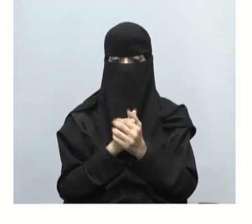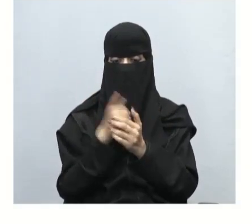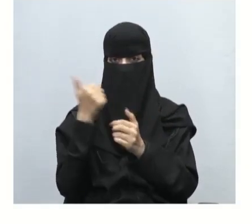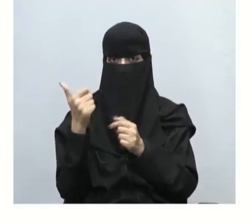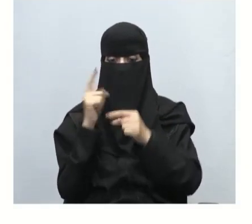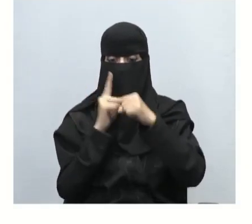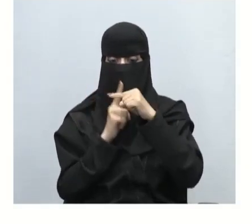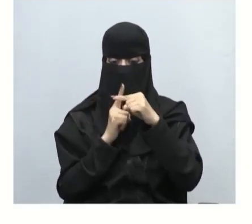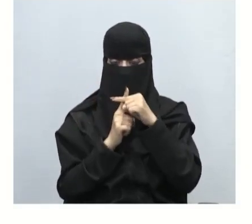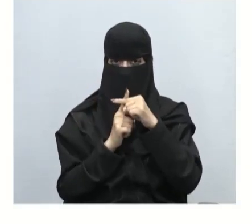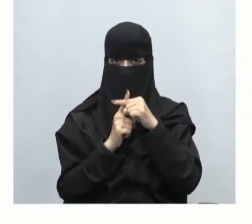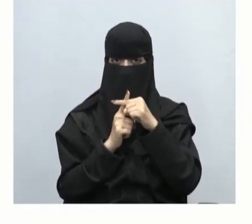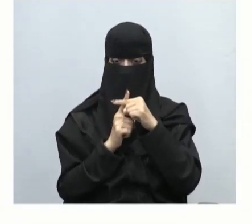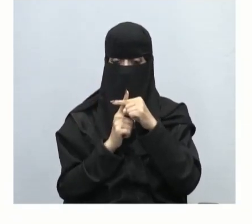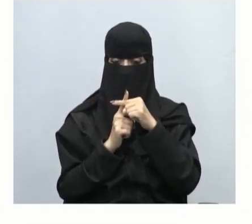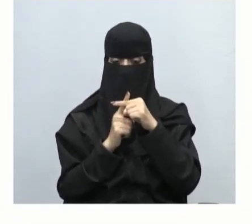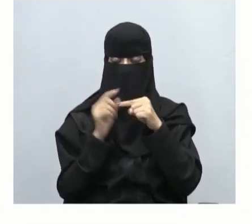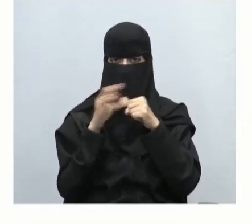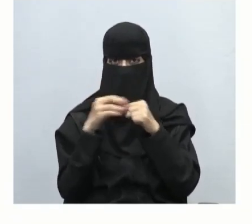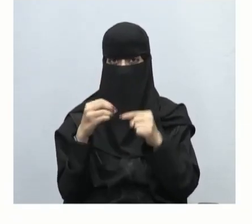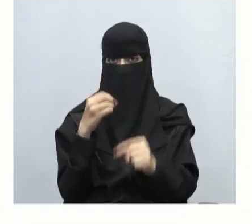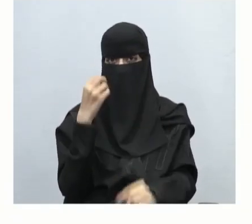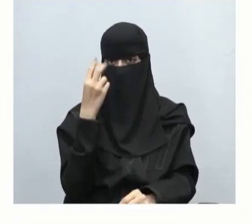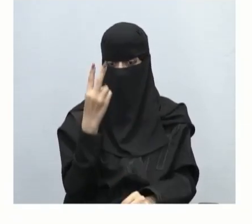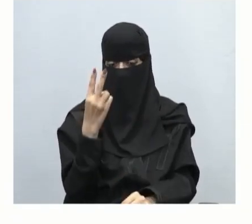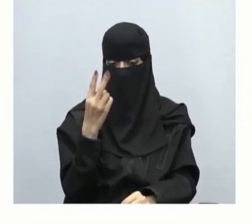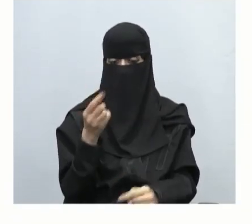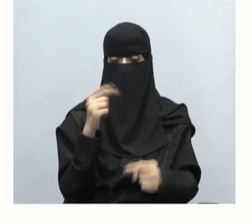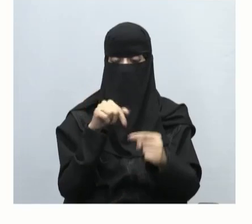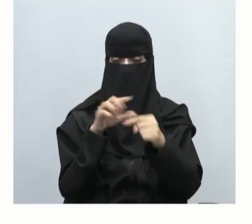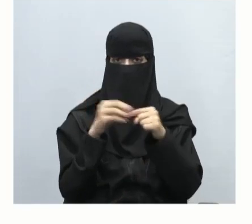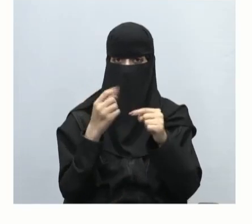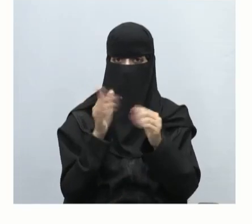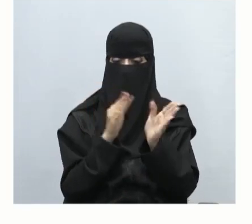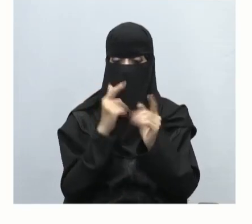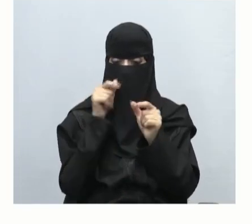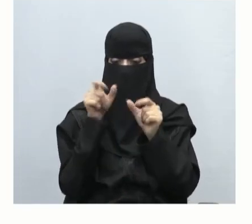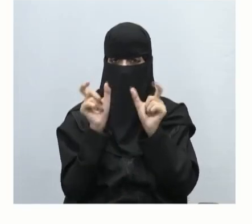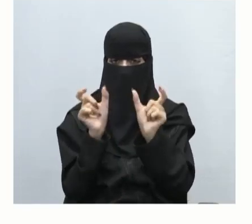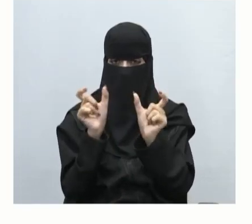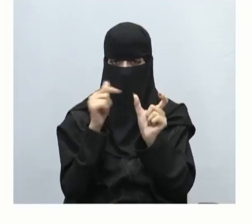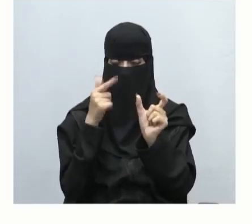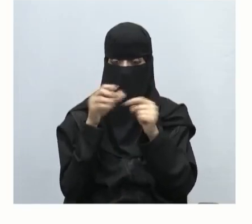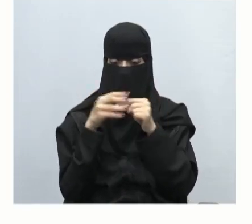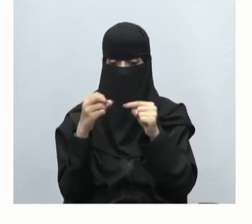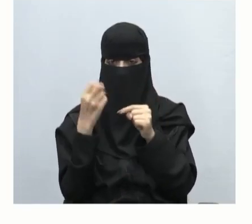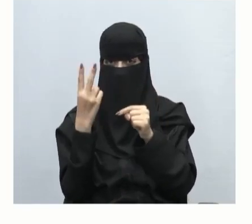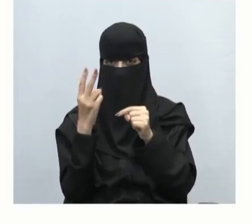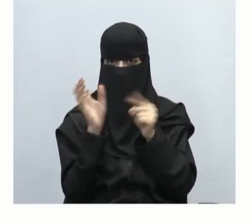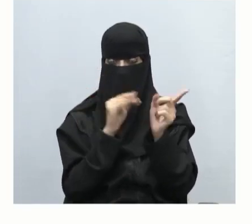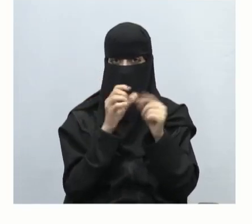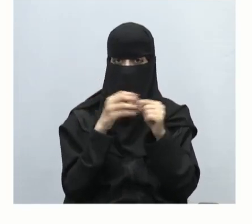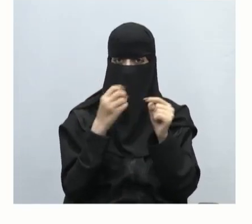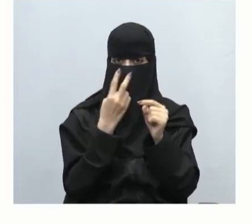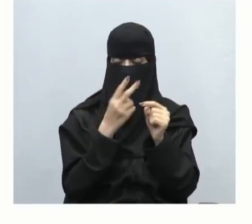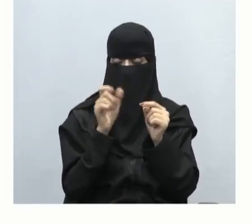6 مضافا اليها سالب ا مضافا اليه سالب ع الان ما هو ناتج سالب